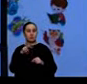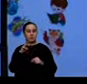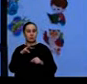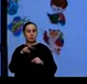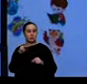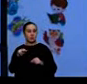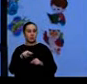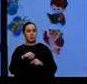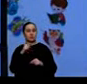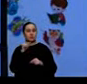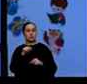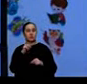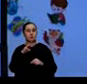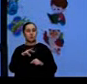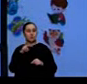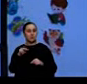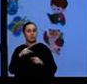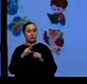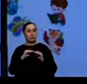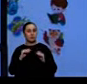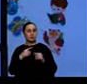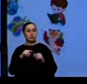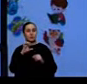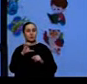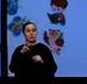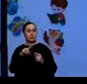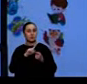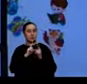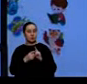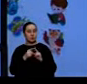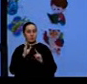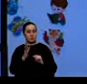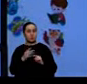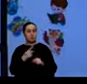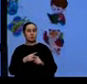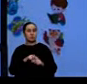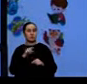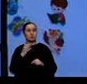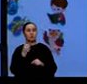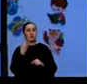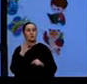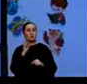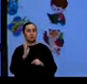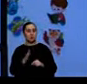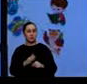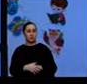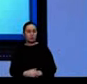millimetr. 1000 millimetr bolajonlar, santimetrga aylantirganimizda necha